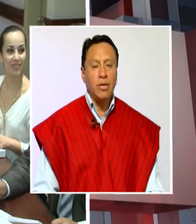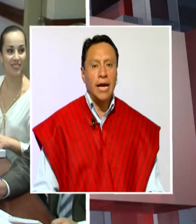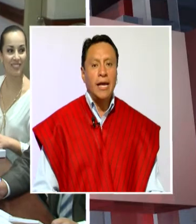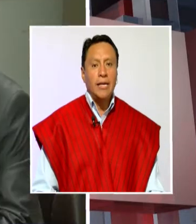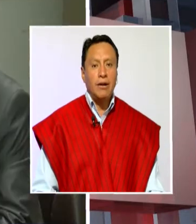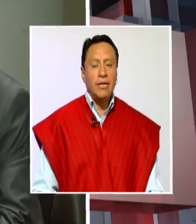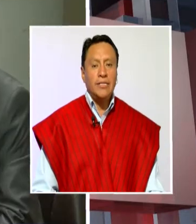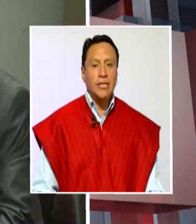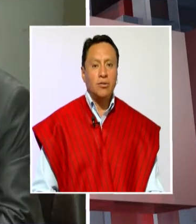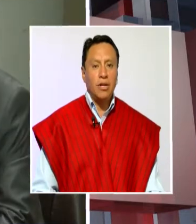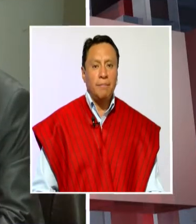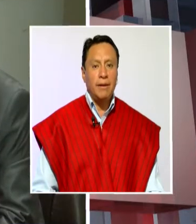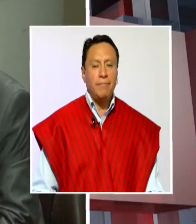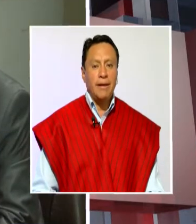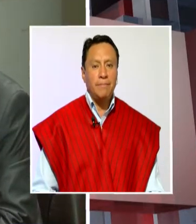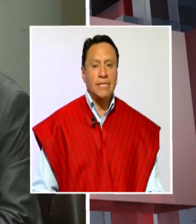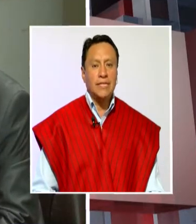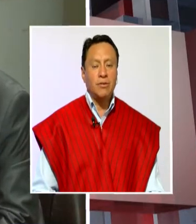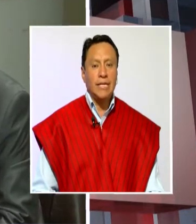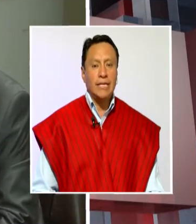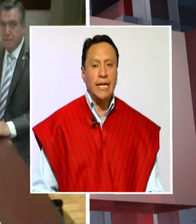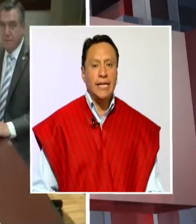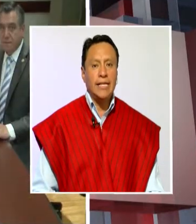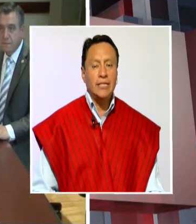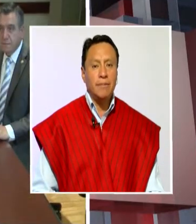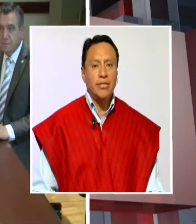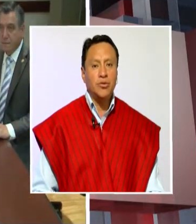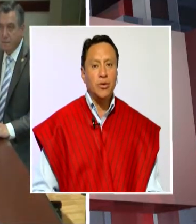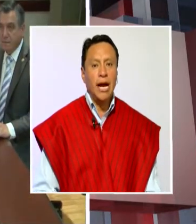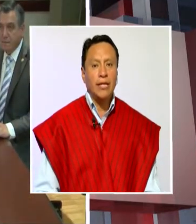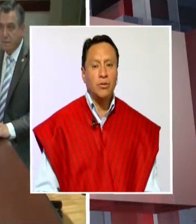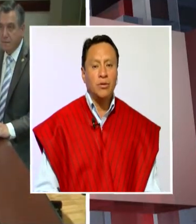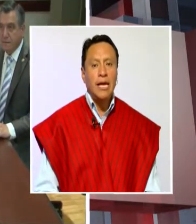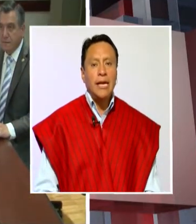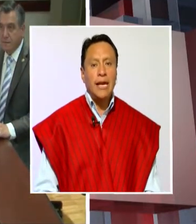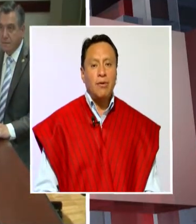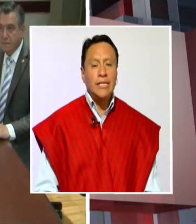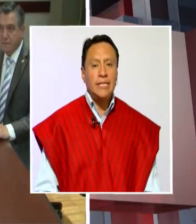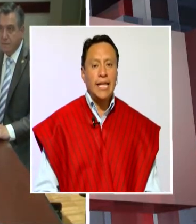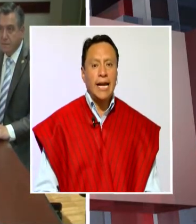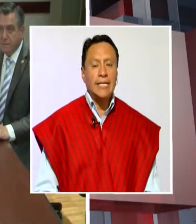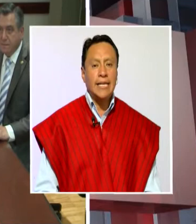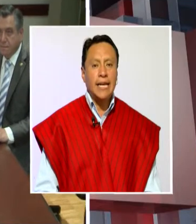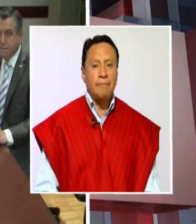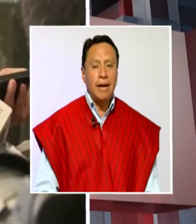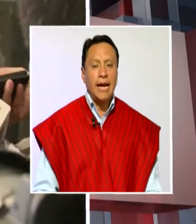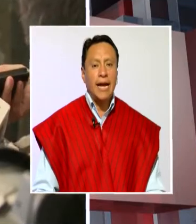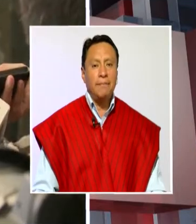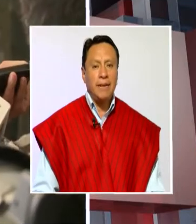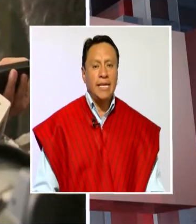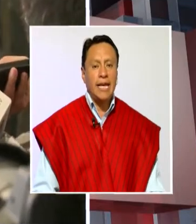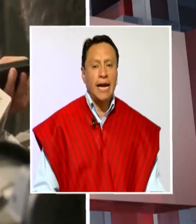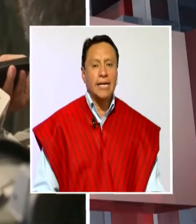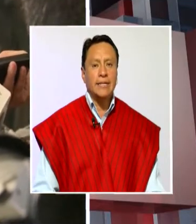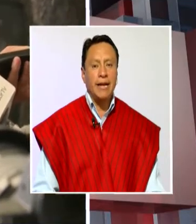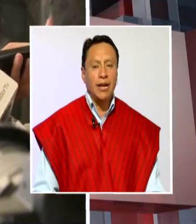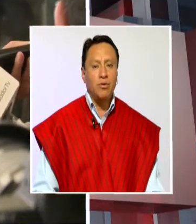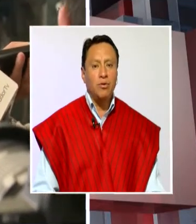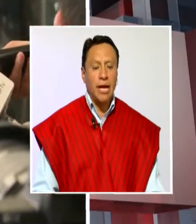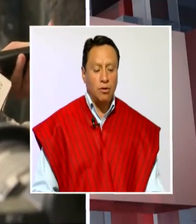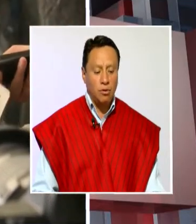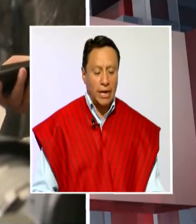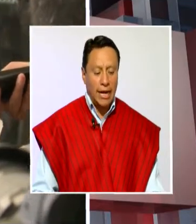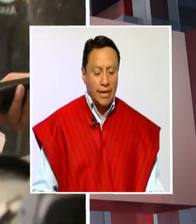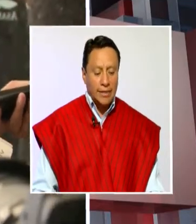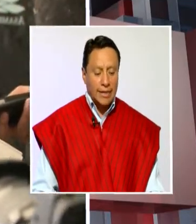taripai kuna. Nyawinchi kuna pi paipish rikunata charin nishpa shuk hatun nyawinchi takayari napa kai piña